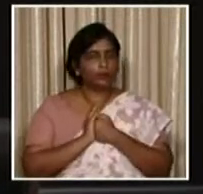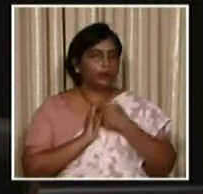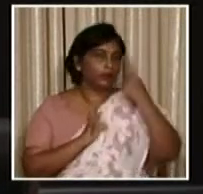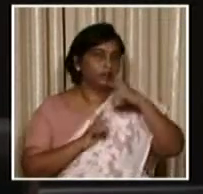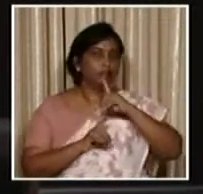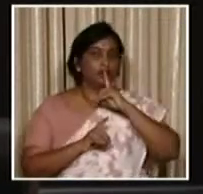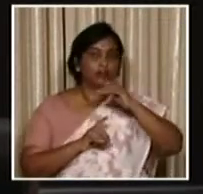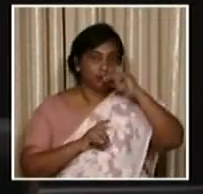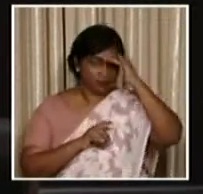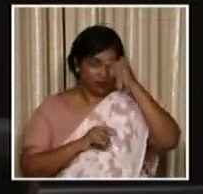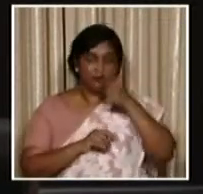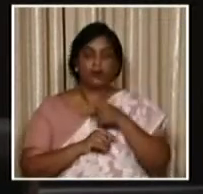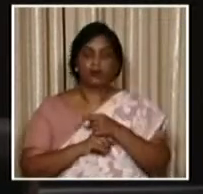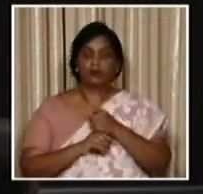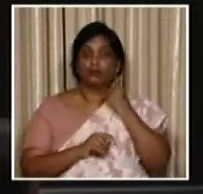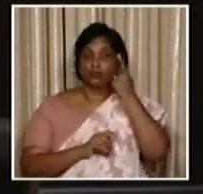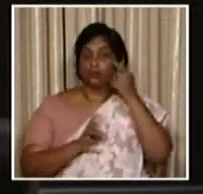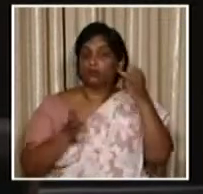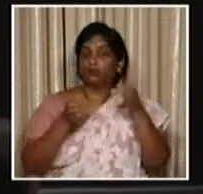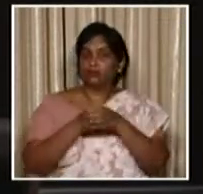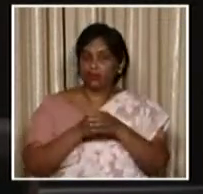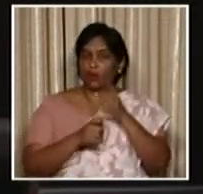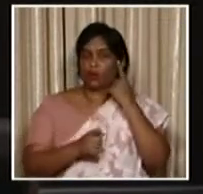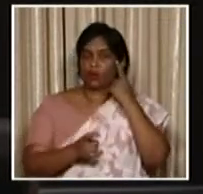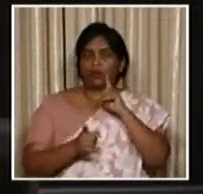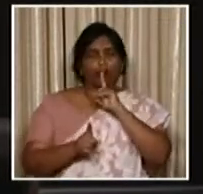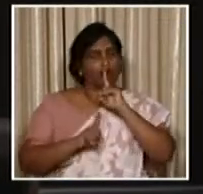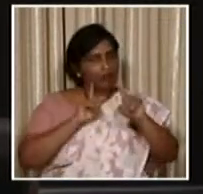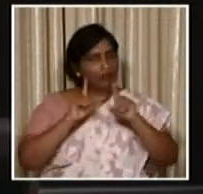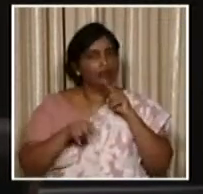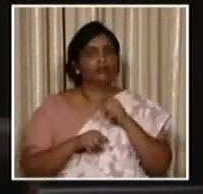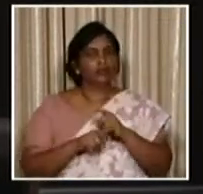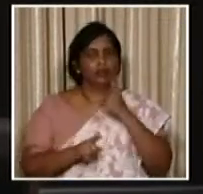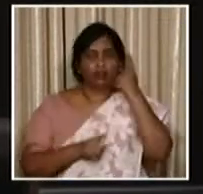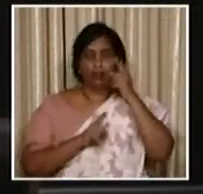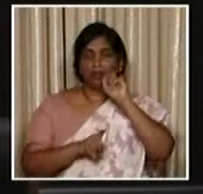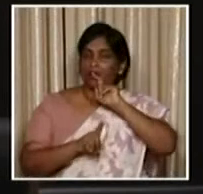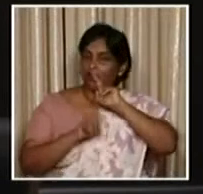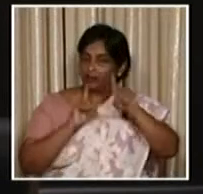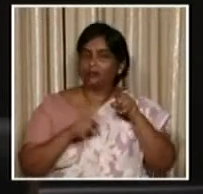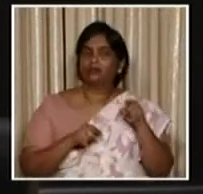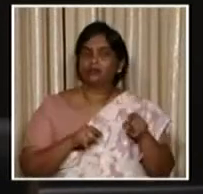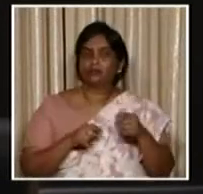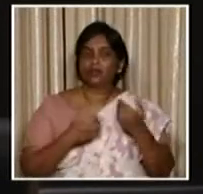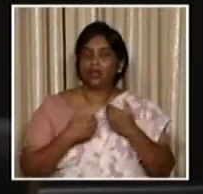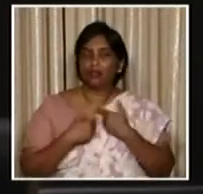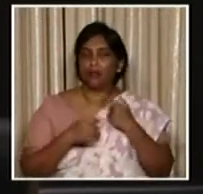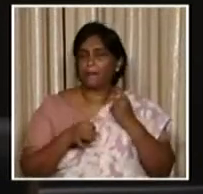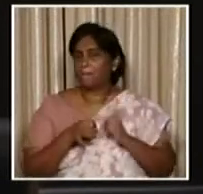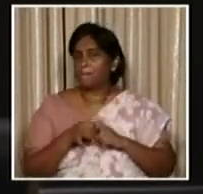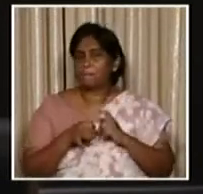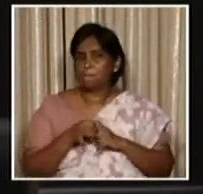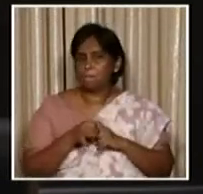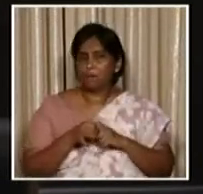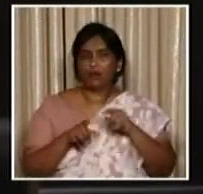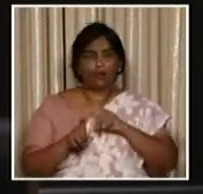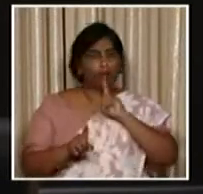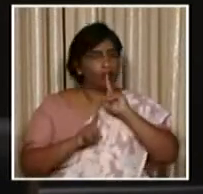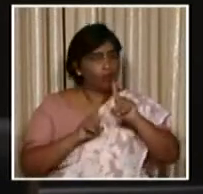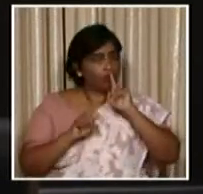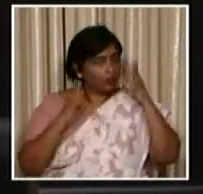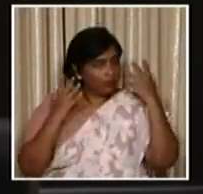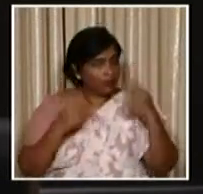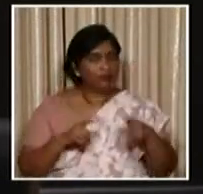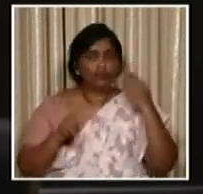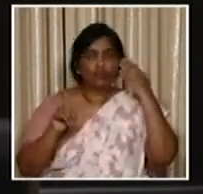නියෝජ්‍ය කතානායකතුමනි බුද්ධිආංශ දැනුම් දෙනවා බුද්ධිආංශ දැනුම් දෙනවා අපිට තියෙන ප්‍රශ්නේ මේ දැනුම් දුන්න